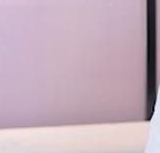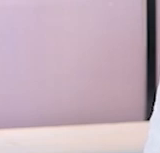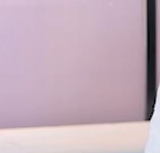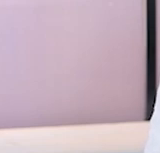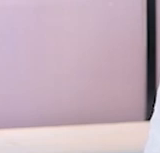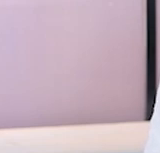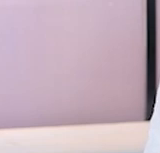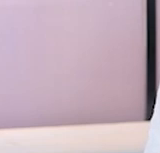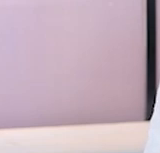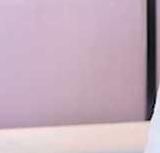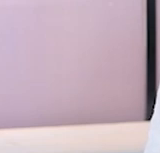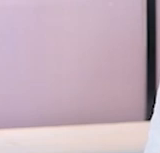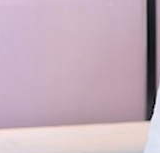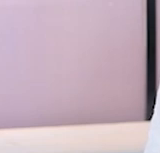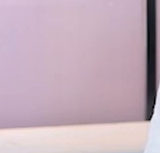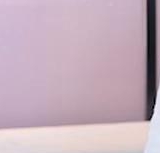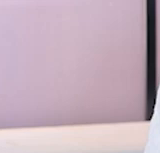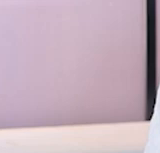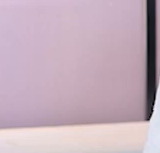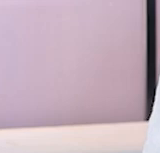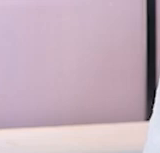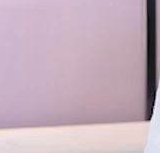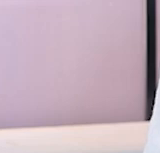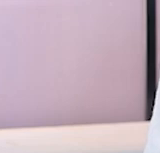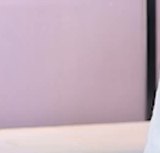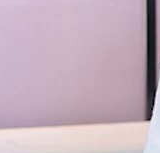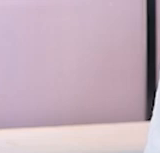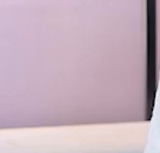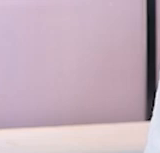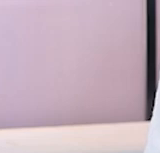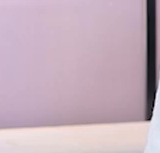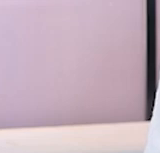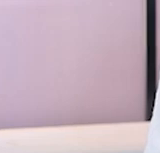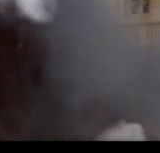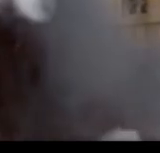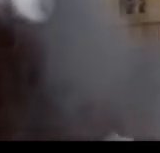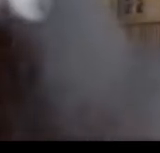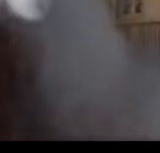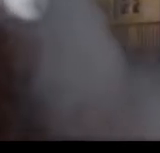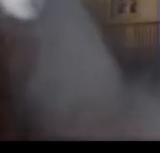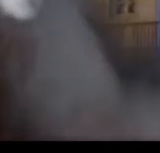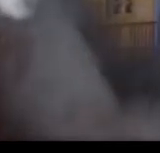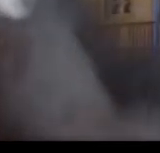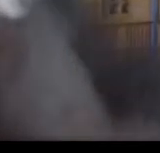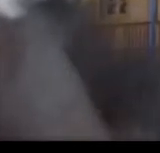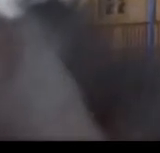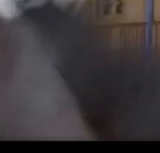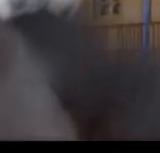ቆይቷል። ለሚቀጥለው ሳምንት ቀጣዩን ክፍል እናቀርባለን። ሰላም፣ እግዚአብሔር ከሁላችን ጋር ይሁን።